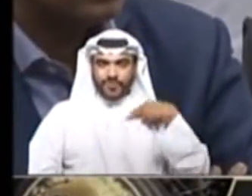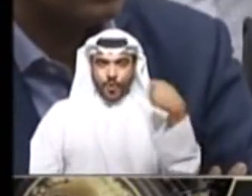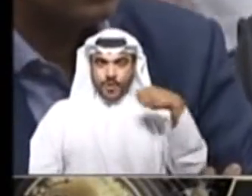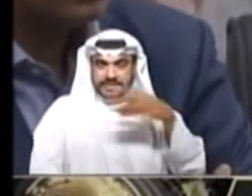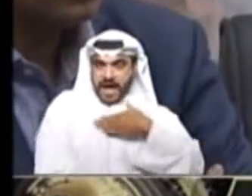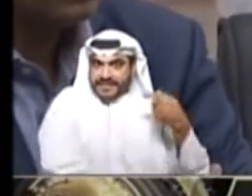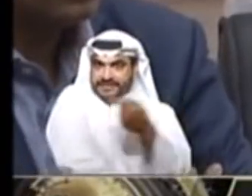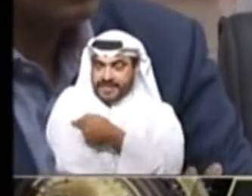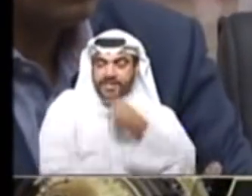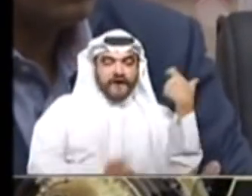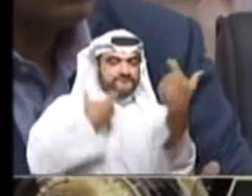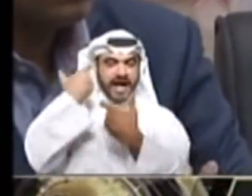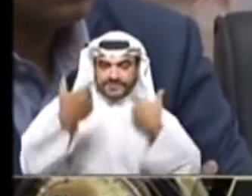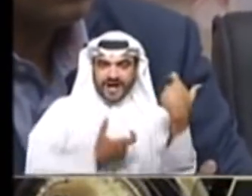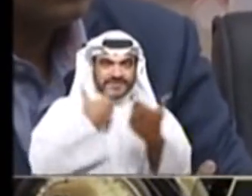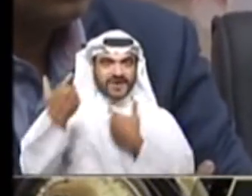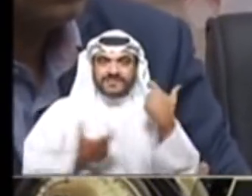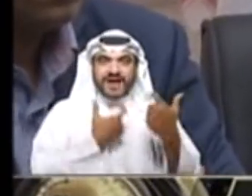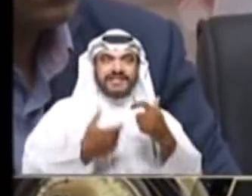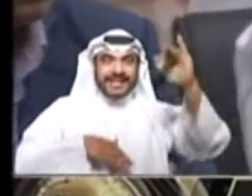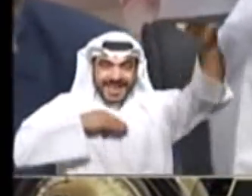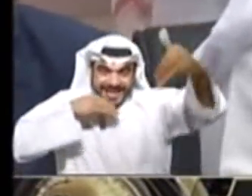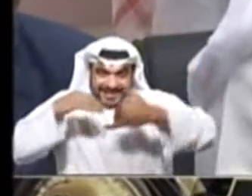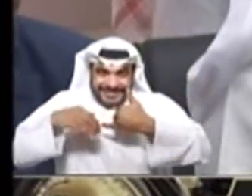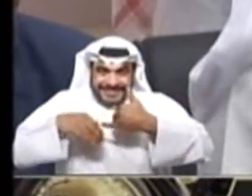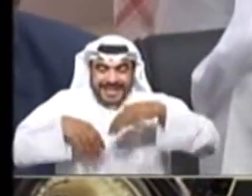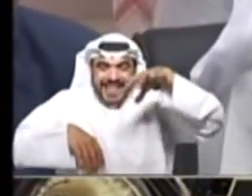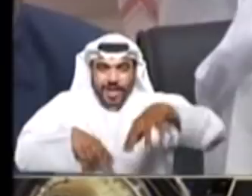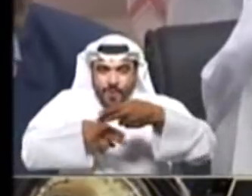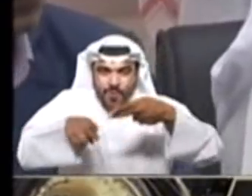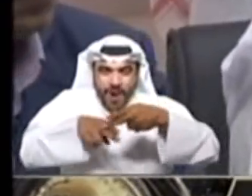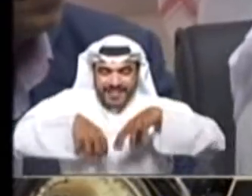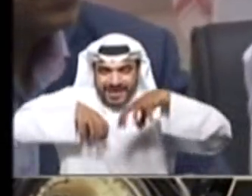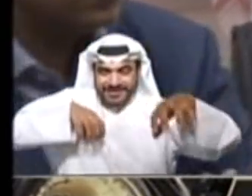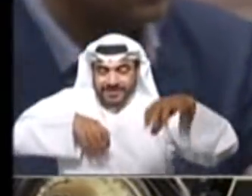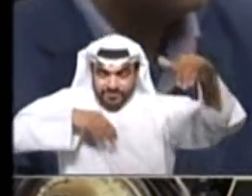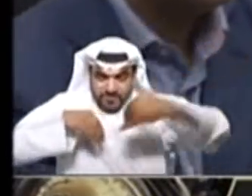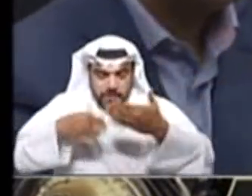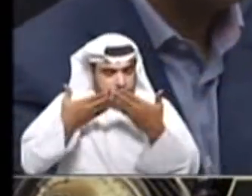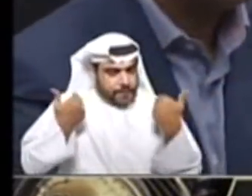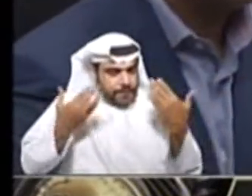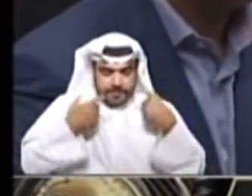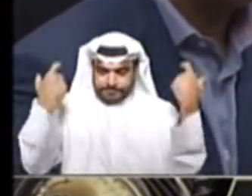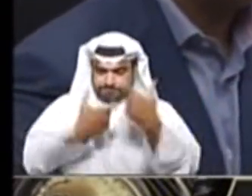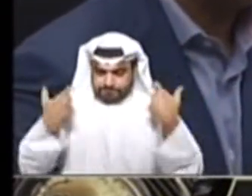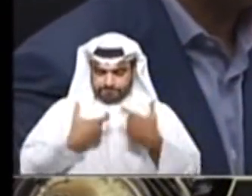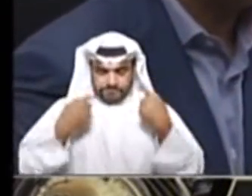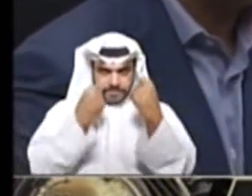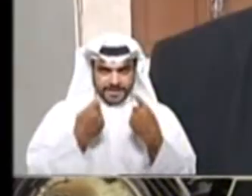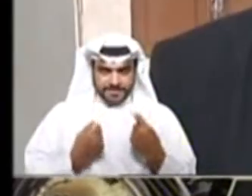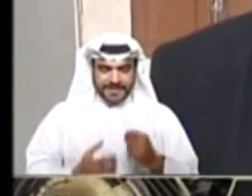متابعة وفحص الأشخاص القادمين من المناطق المجاورة التي سجل فيها العديد من الإصابات بهذا